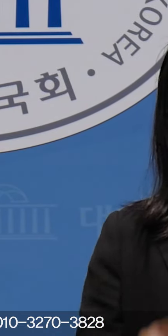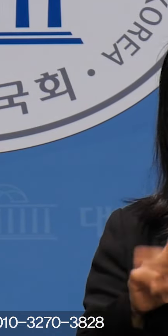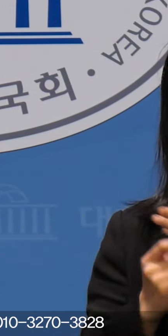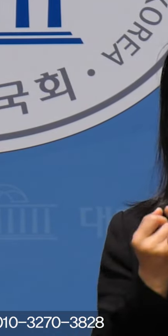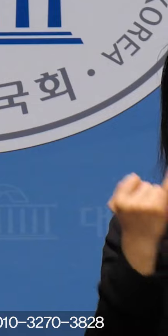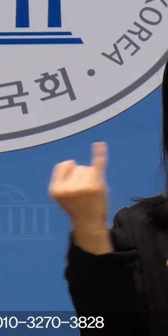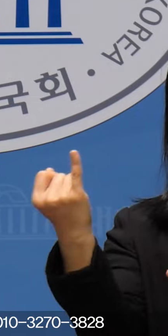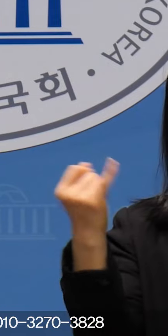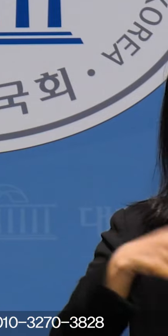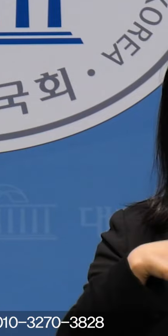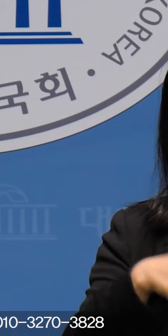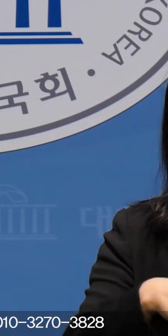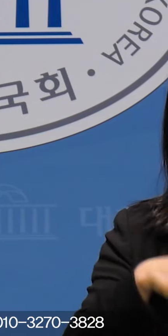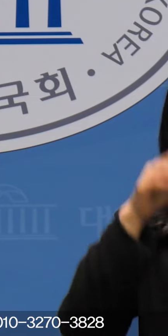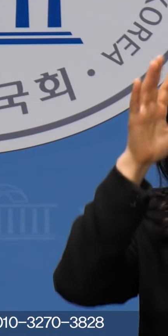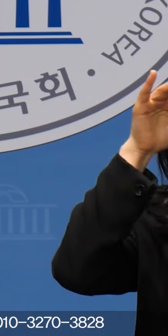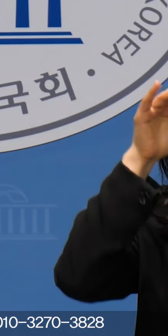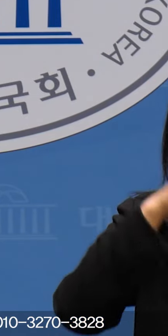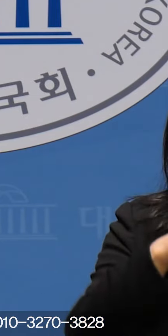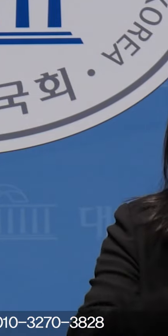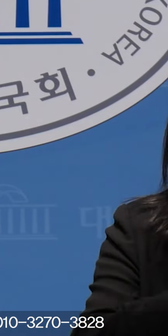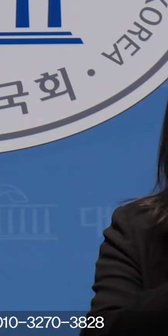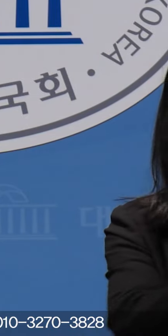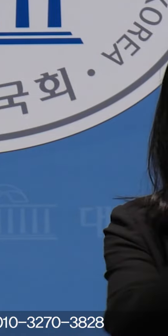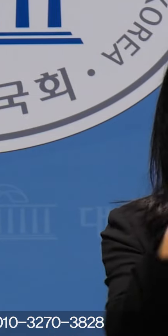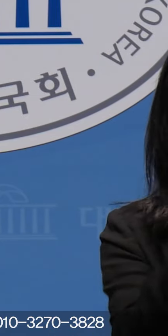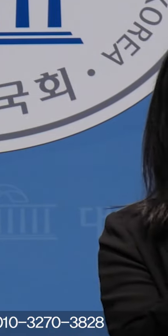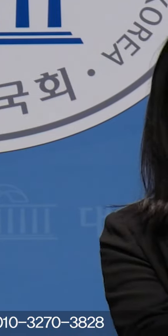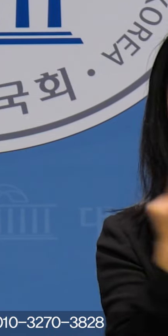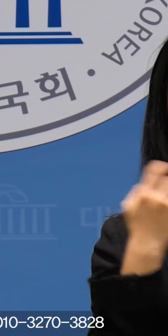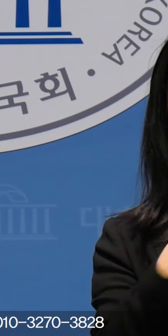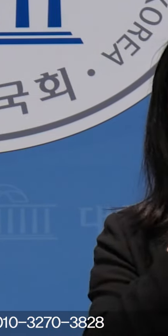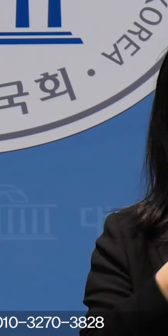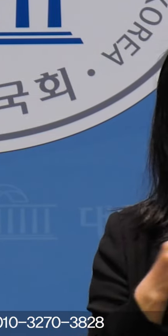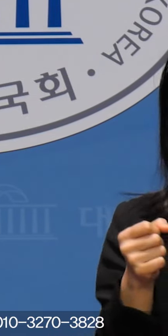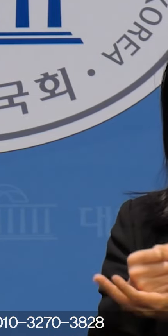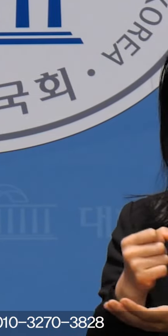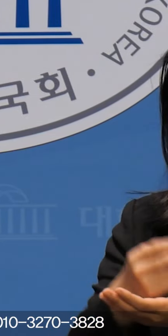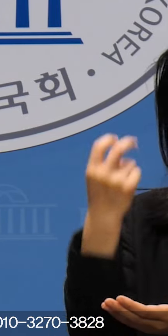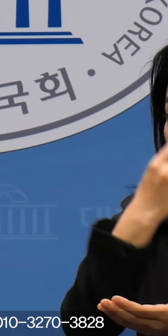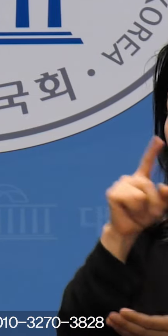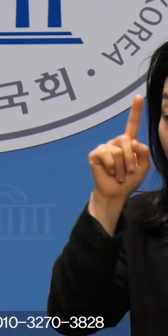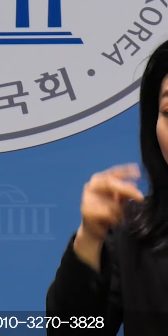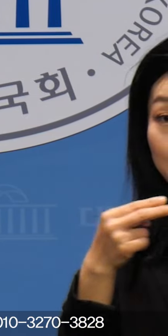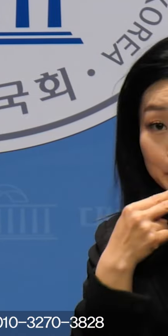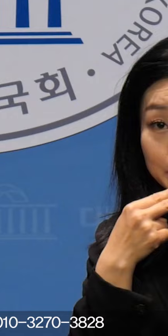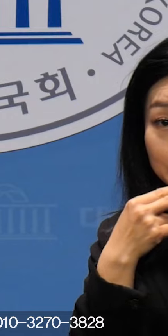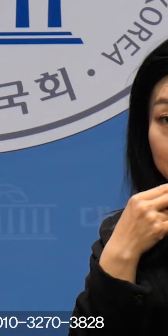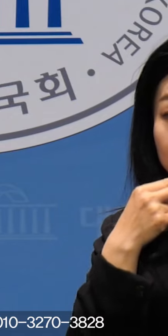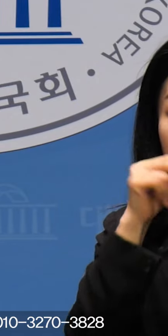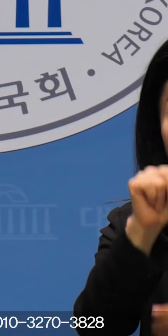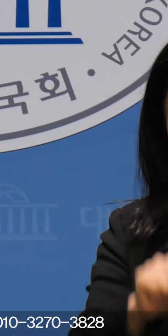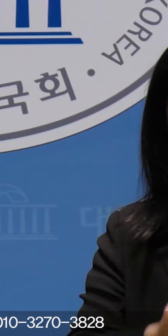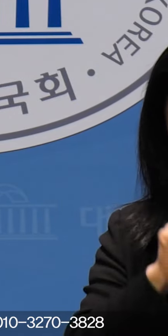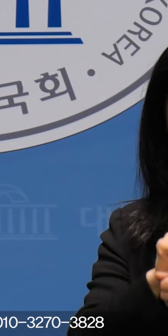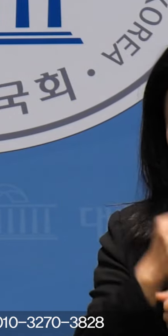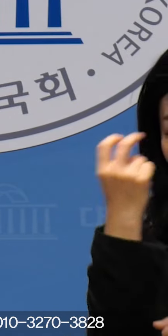김건희의 개, 검찰을 탄핵합니다. 계좌 추적 한 번 없던 5년의 허송